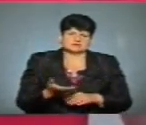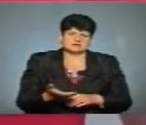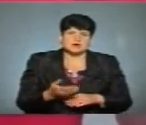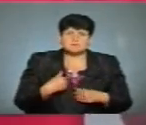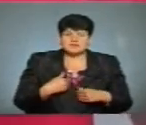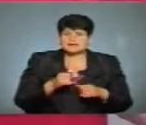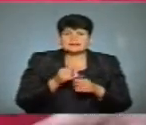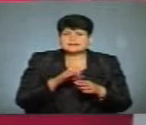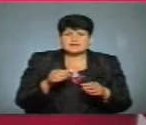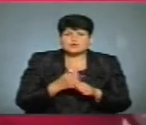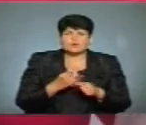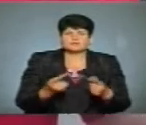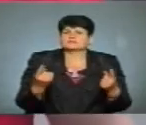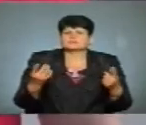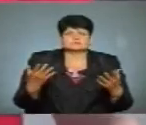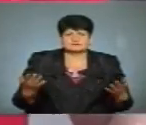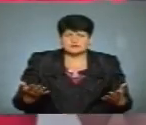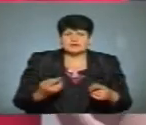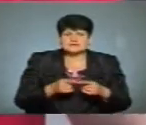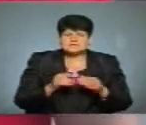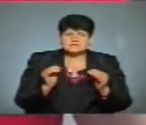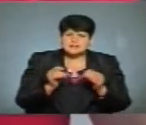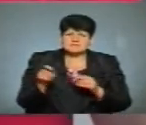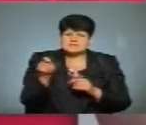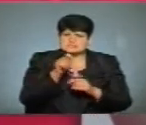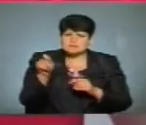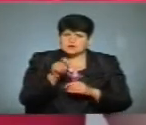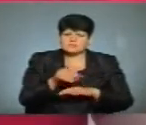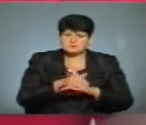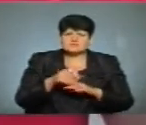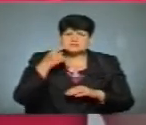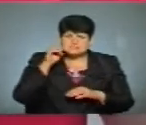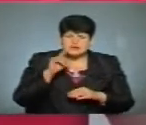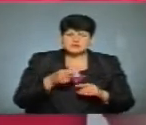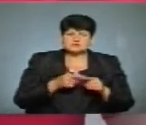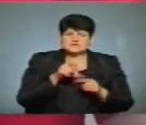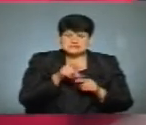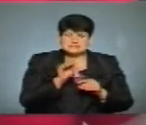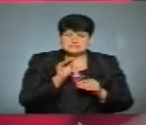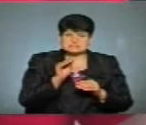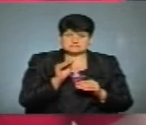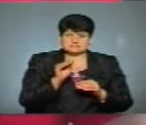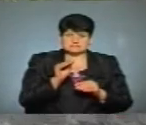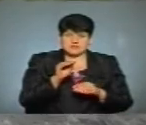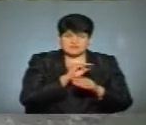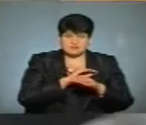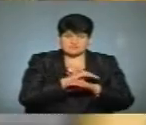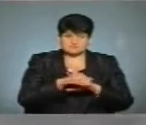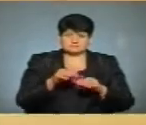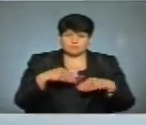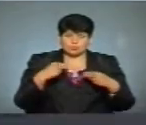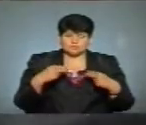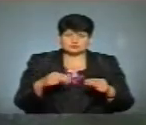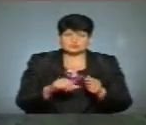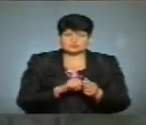не робимо щось таке грандіозне, але це маленьке, ми замальовуємо ці адреси, ми знаємо, що через ці закладки продаються ці наркотики. До акції